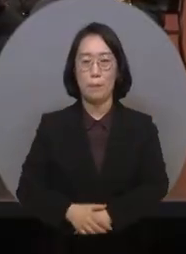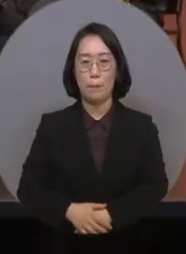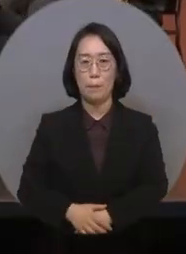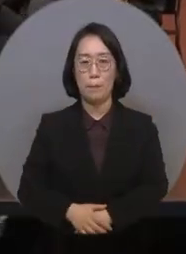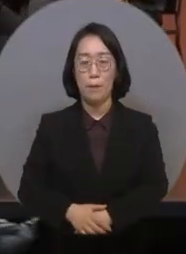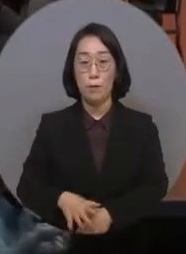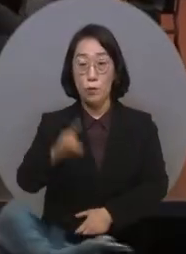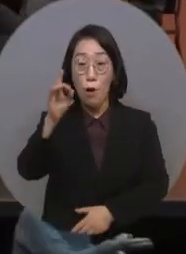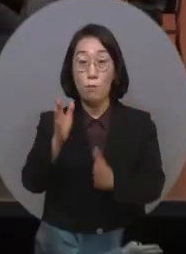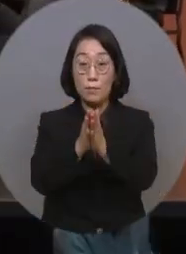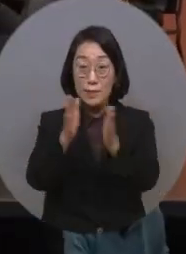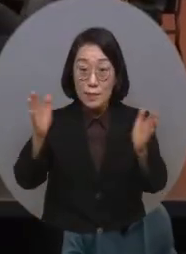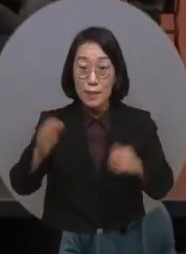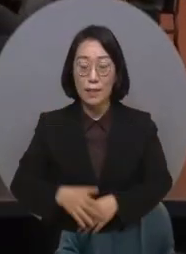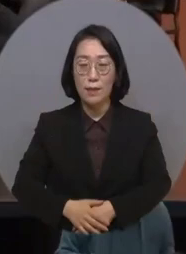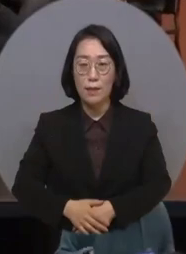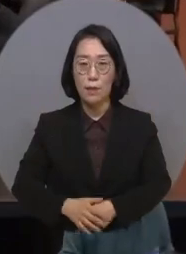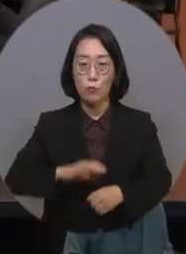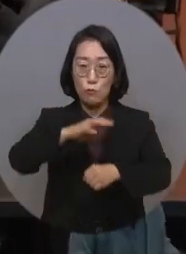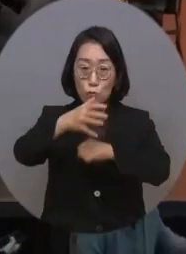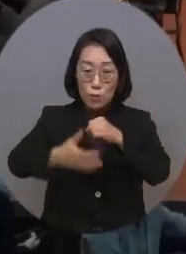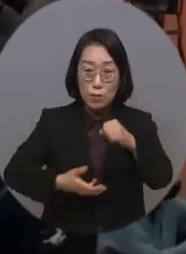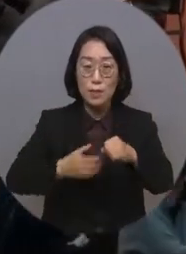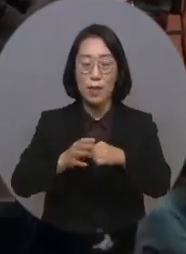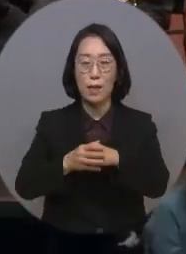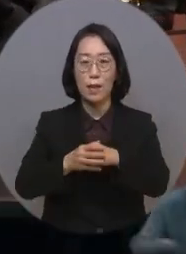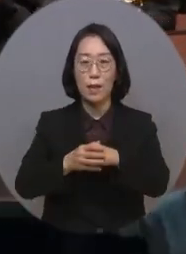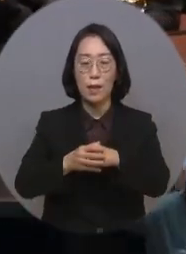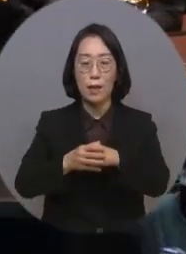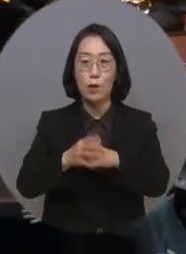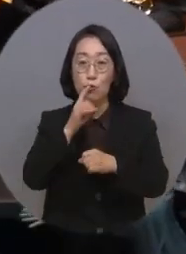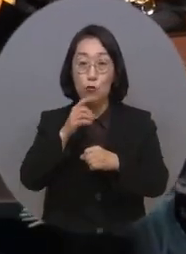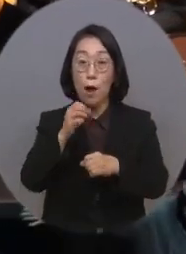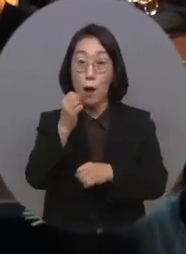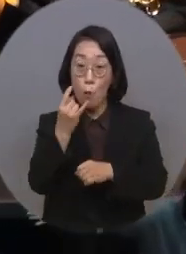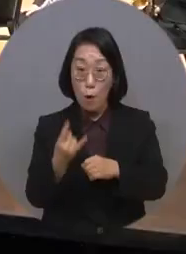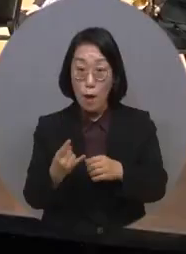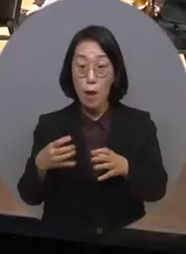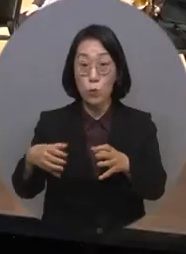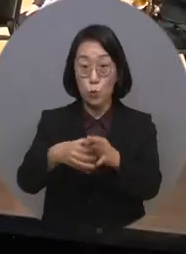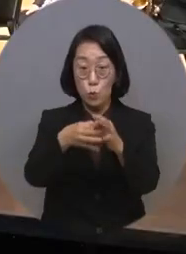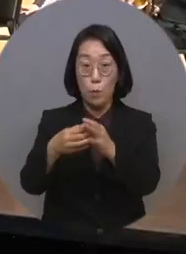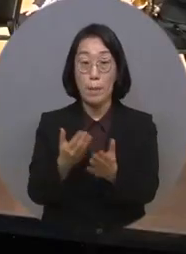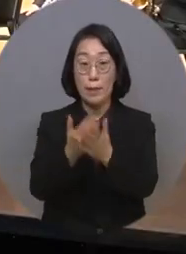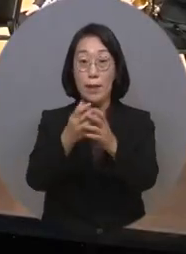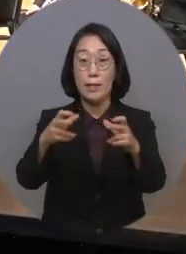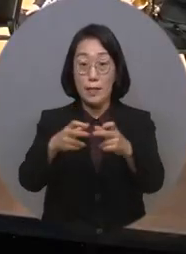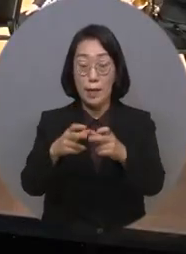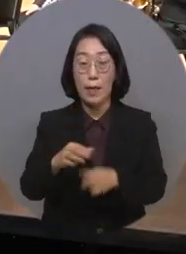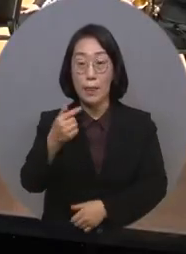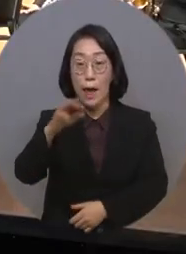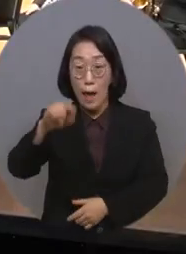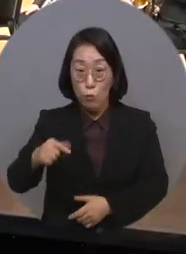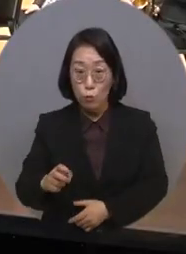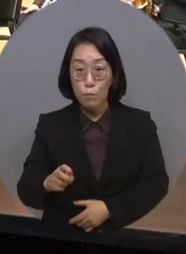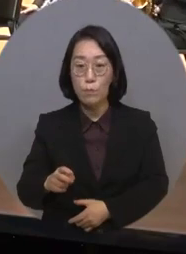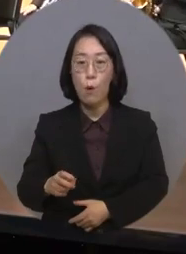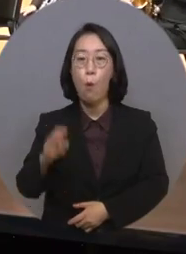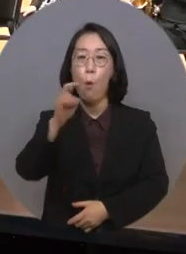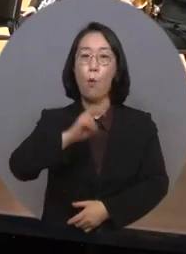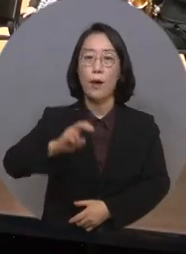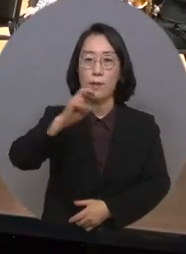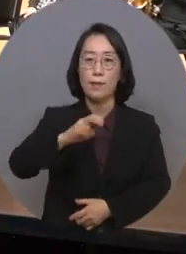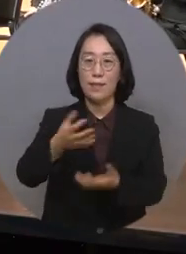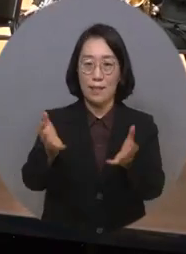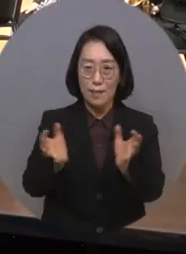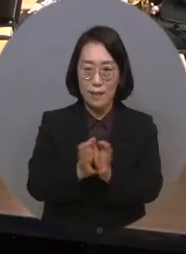오프닝 공연으로는 국제장애인문화교류협회 중앙회 소속으로 발달장애인들로 구성된 나눔 챔버 오케스트라가